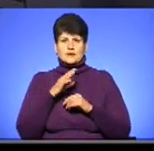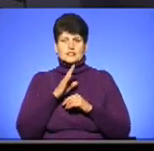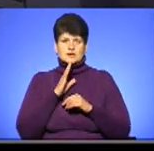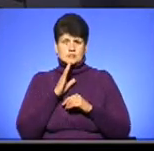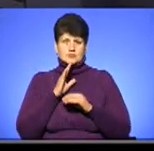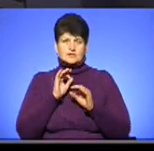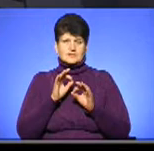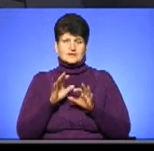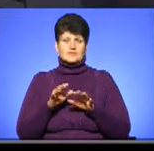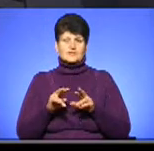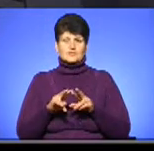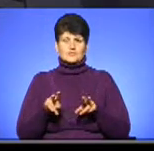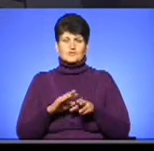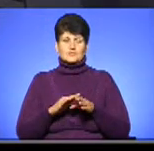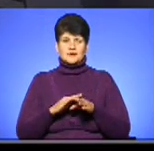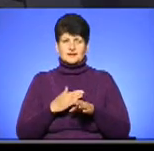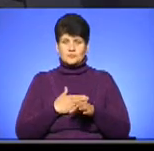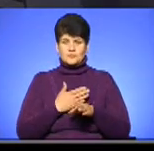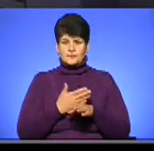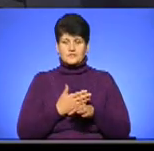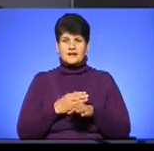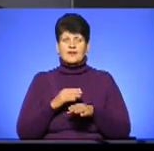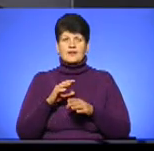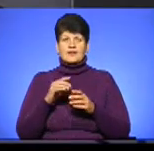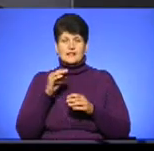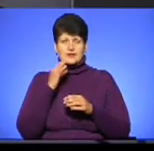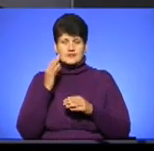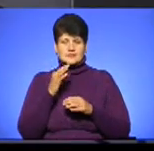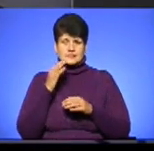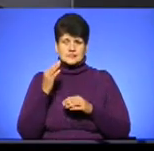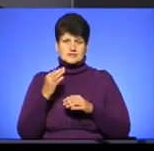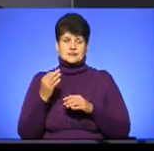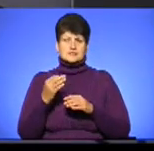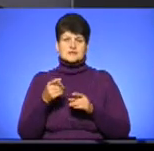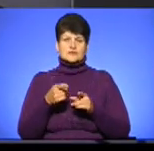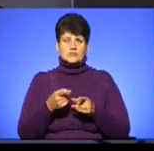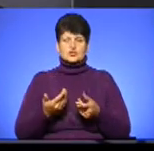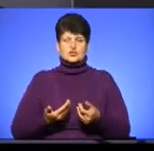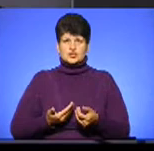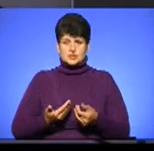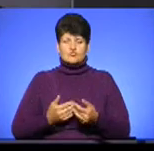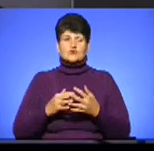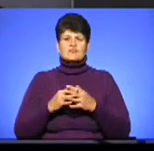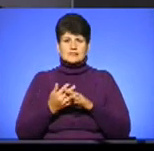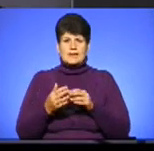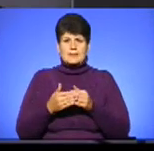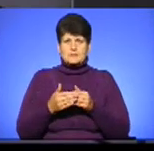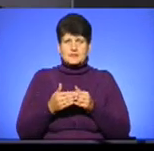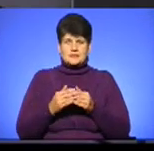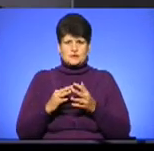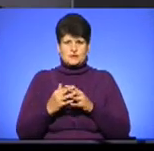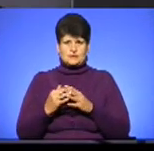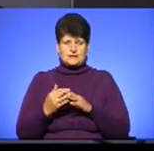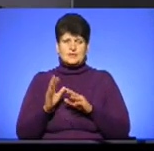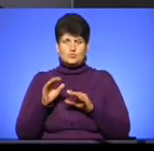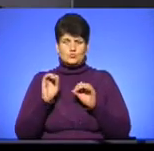моя однофамільниця. Значить, лисиці стали, я все наголошую, більш цивілізованими, вони живуть і в селах, близько у сель, де не